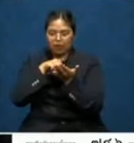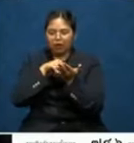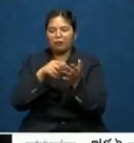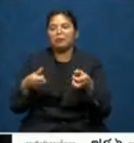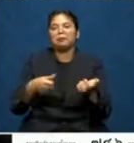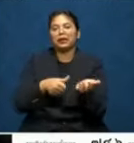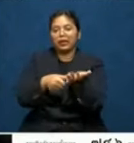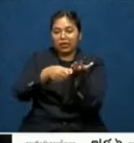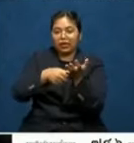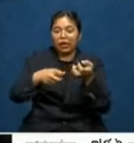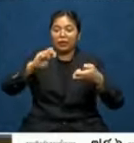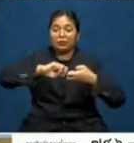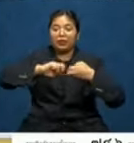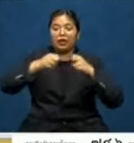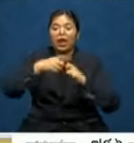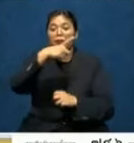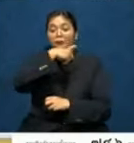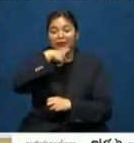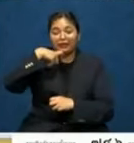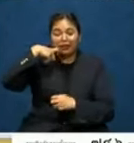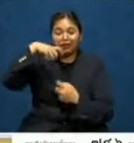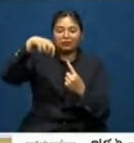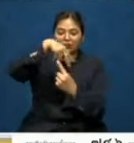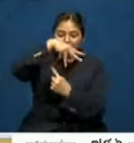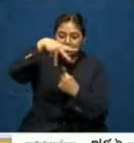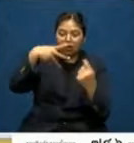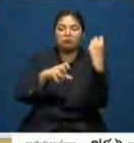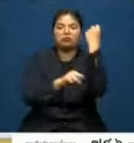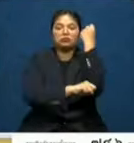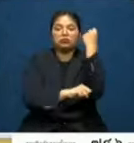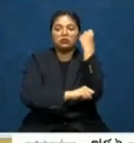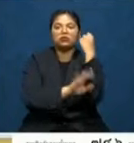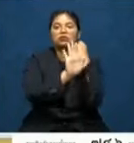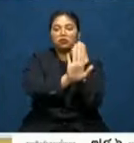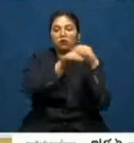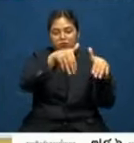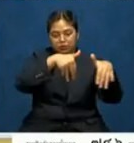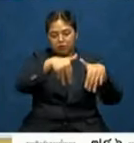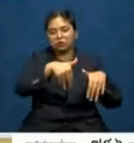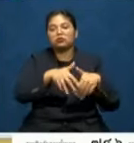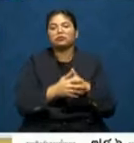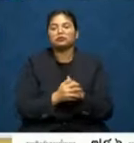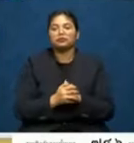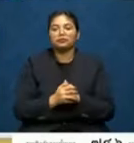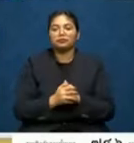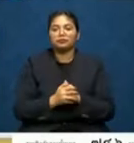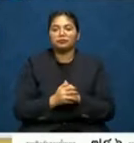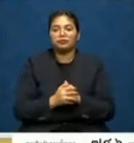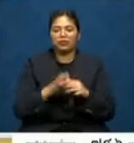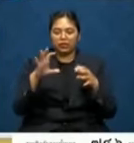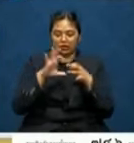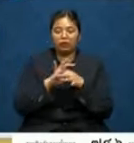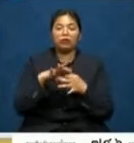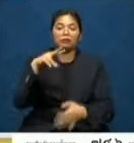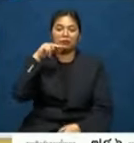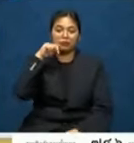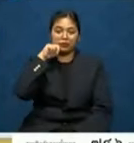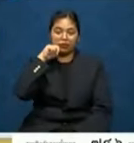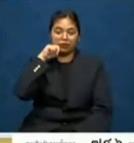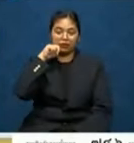และสิ่งแวดล้อมความยากจนของประชาชนครับนั่นก็คือเรื่องน้ำ